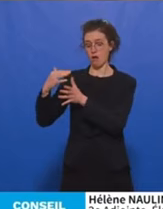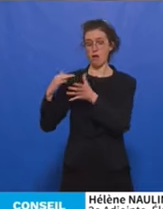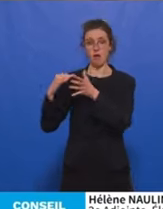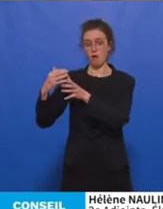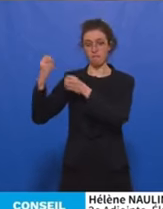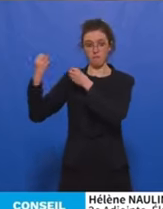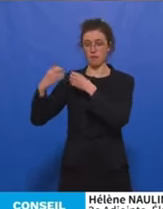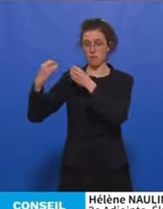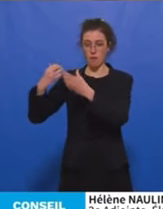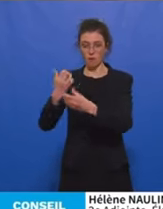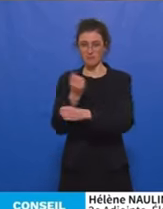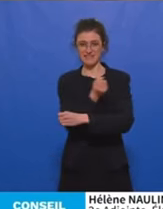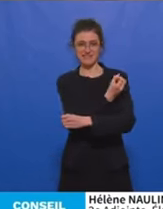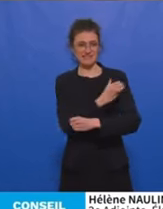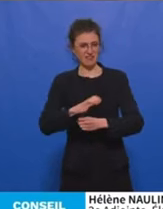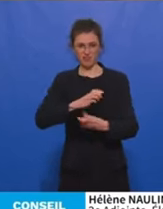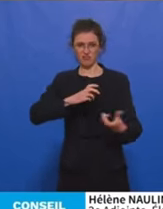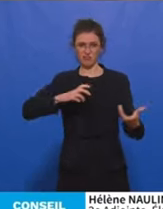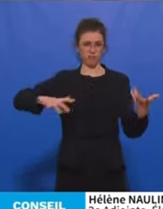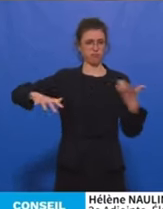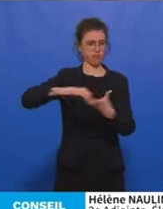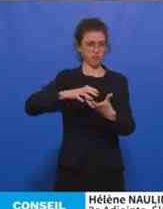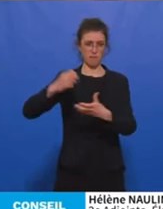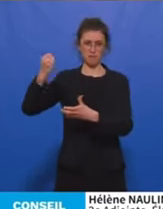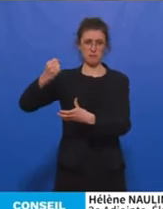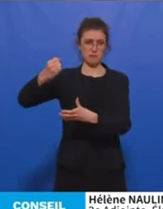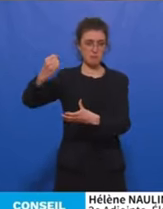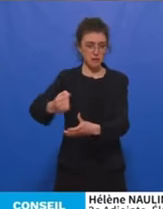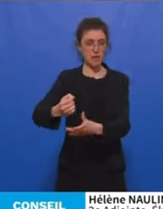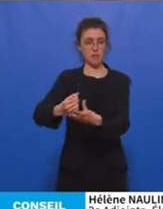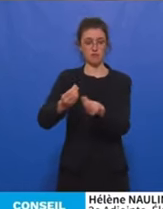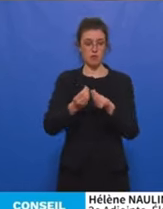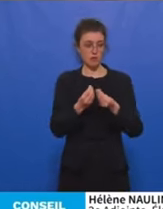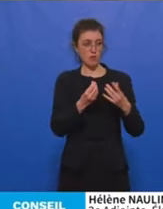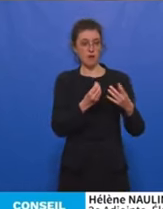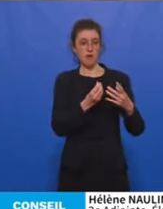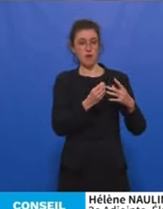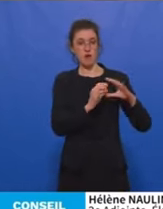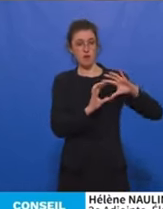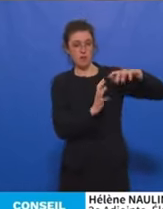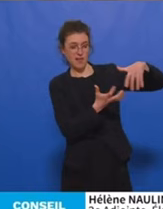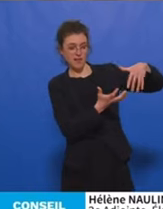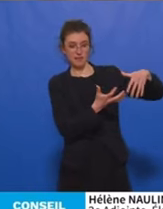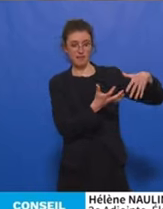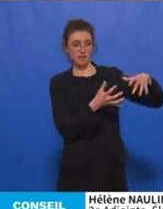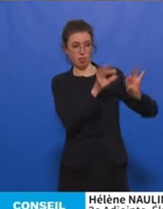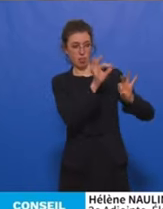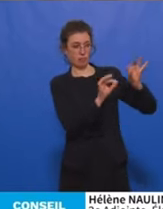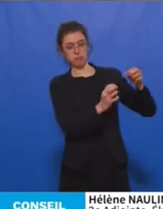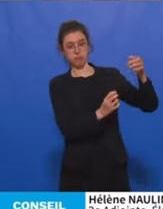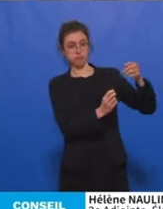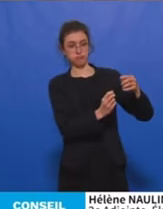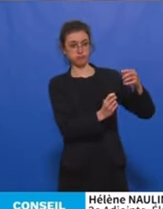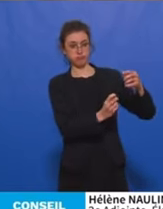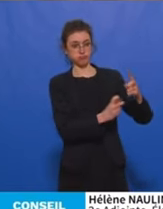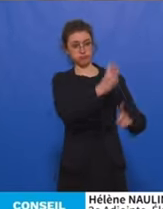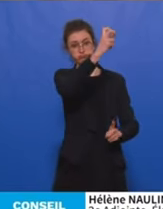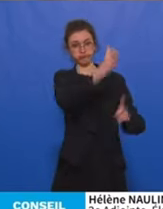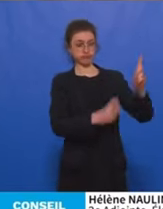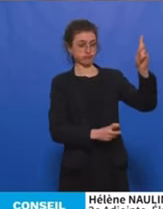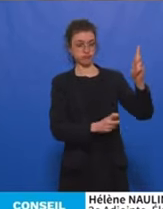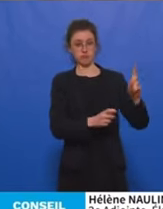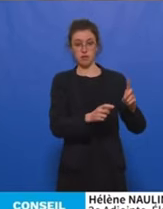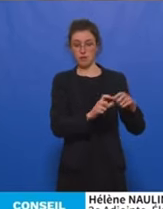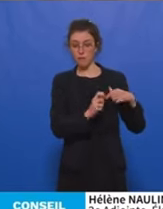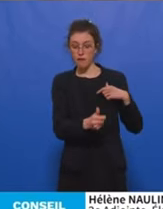qui assèchent la biodiversité et qui sont le fruit du dérèglement climatique et d'une suractivité humaine qui met bien à mal